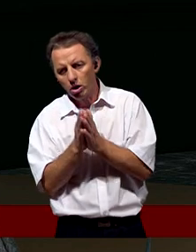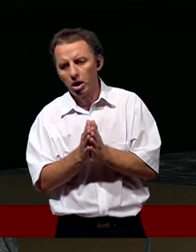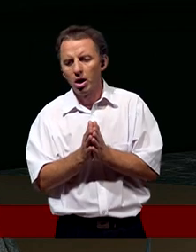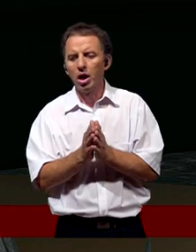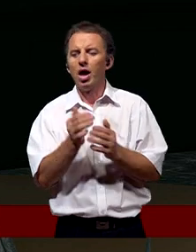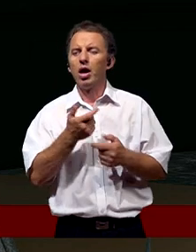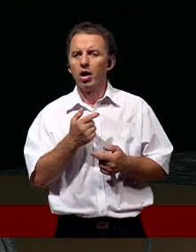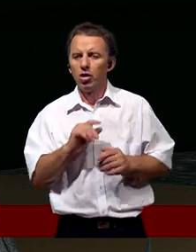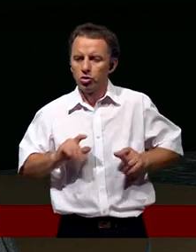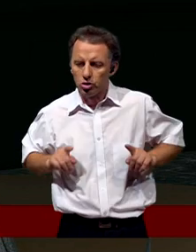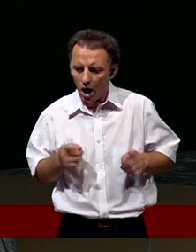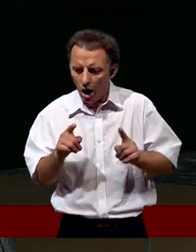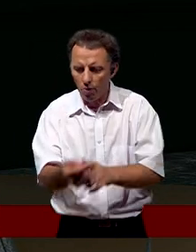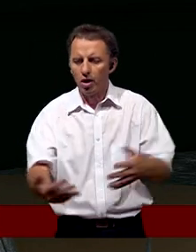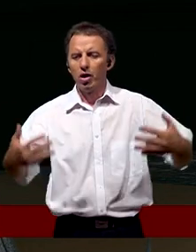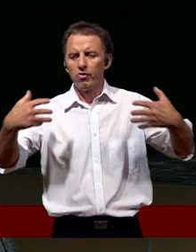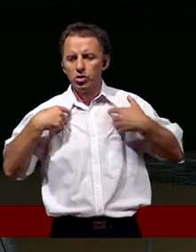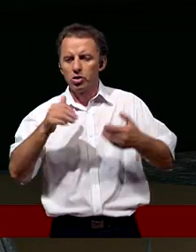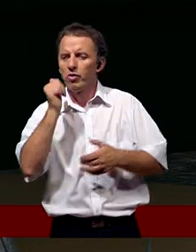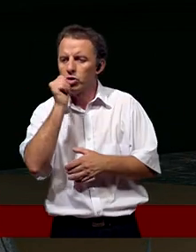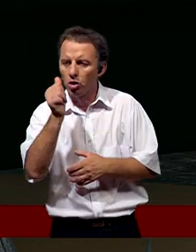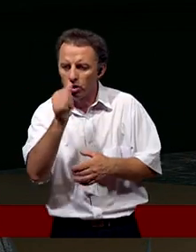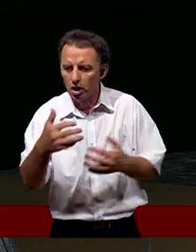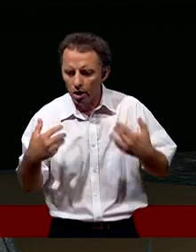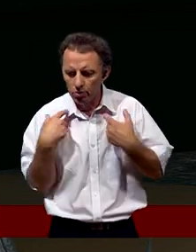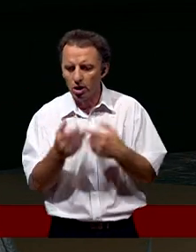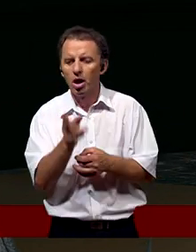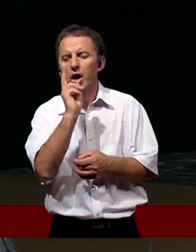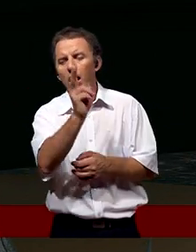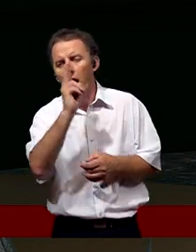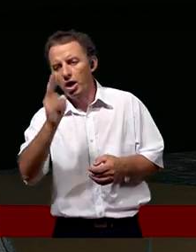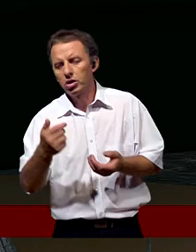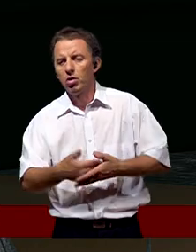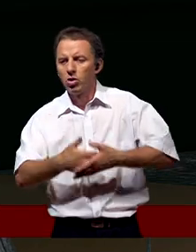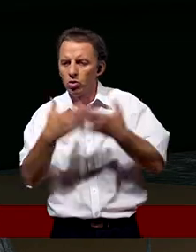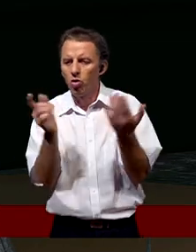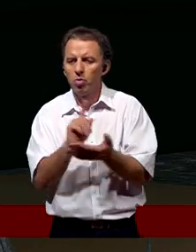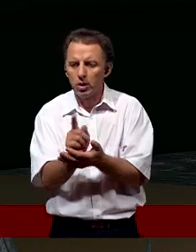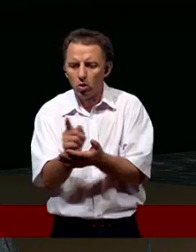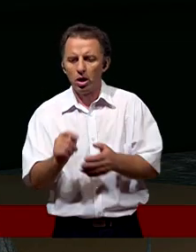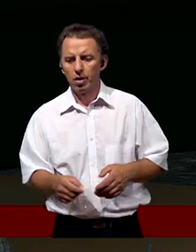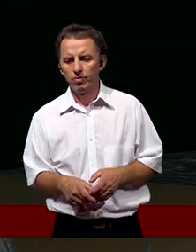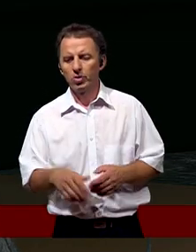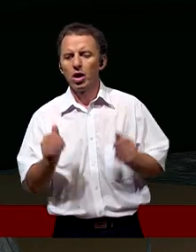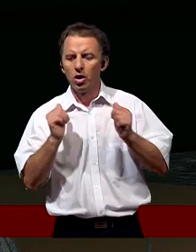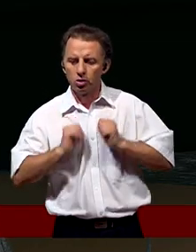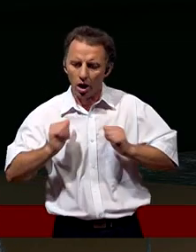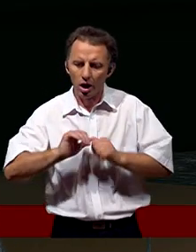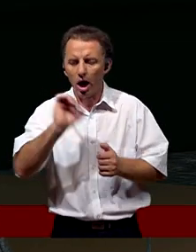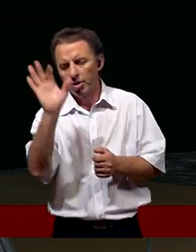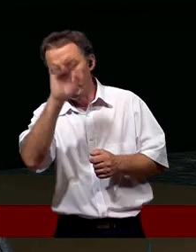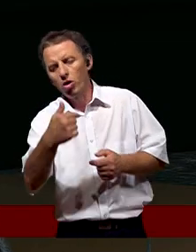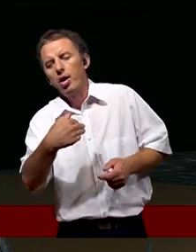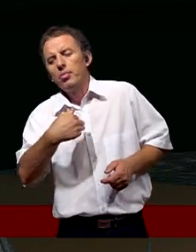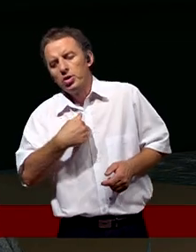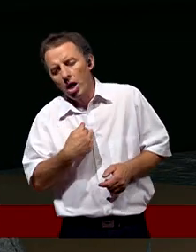trzeba wdrażać to w życie, w codziennym życiu, w każdej niemalże minucie, nie czekać, aż